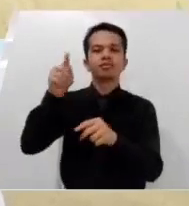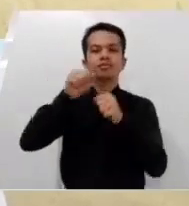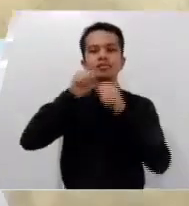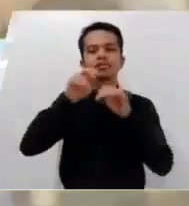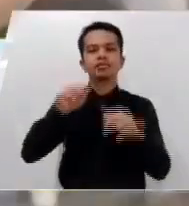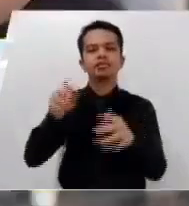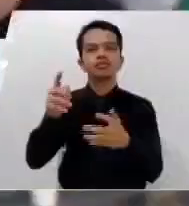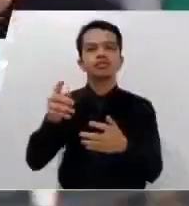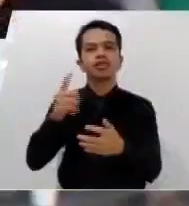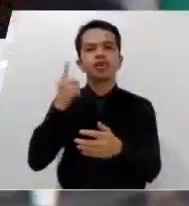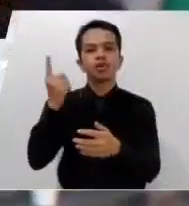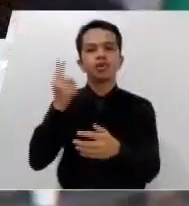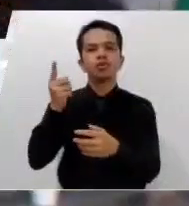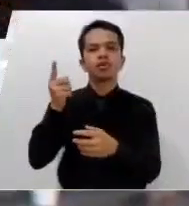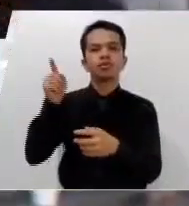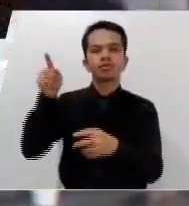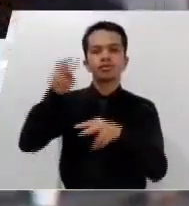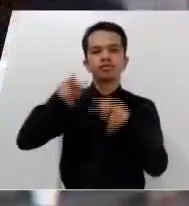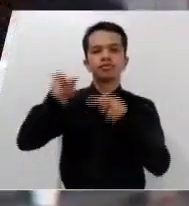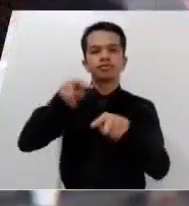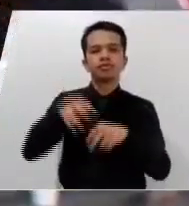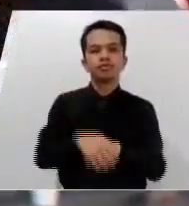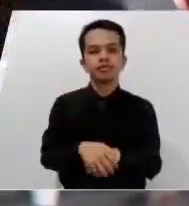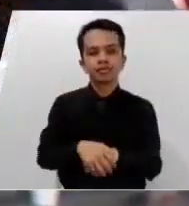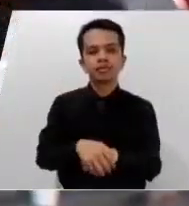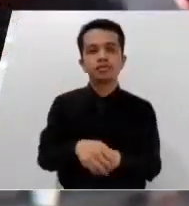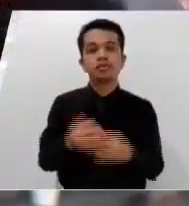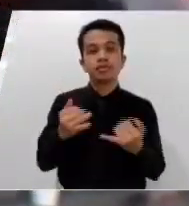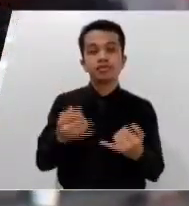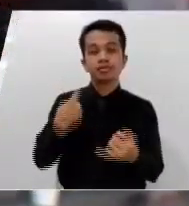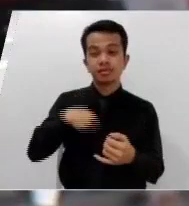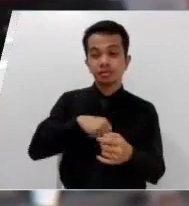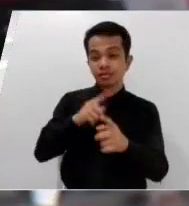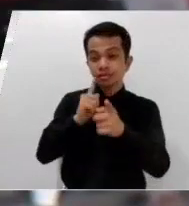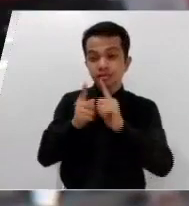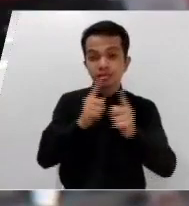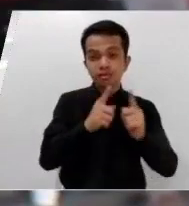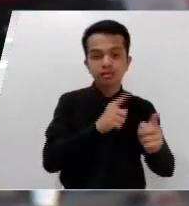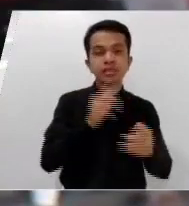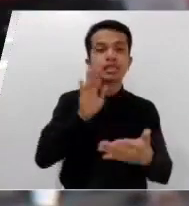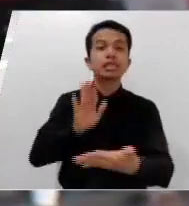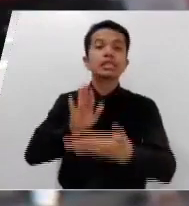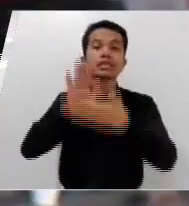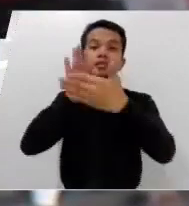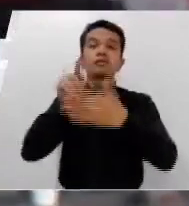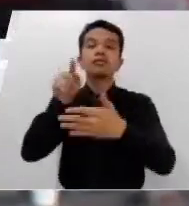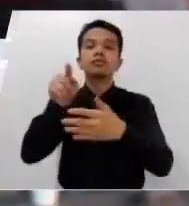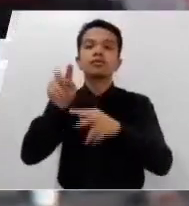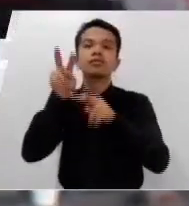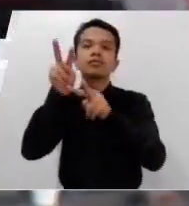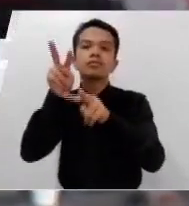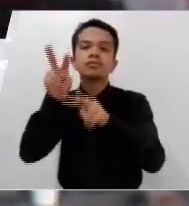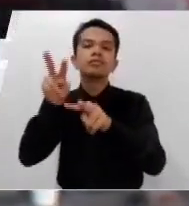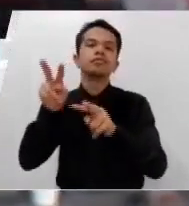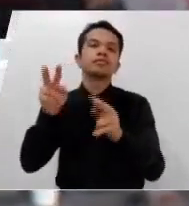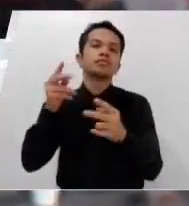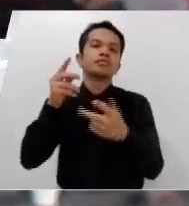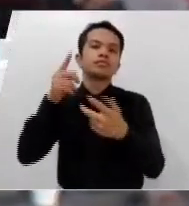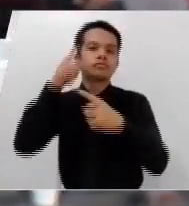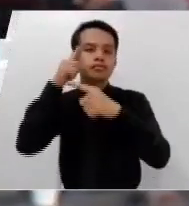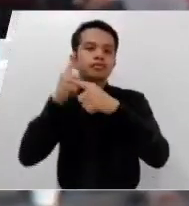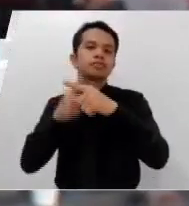ay sumusubaybay. Bawat isa sa aming mga nakausap haharapin ang bagong taon na puno ng pag-asa at nakaugat ang pag-asang